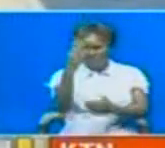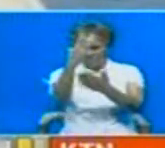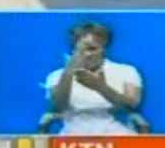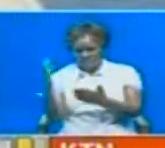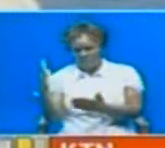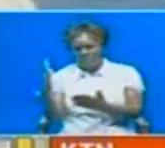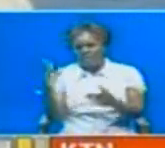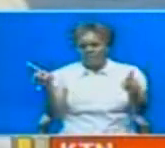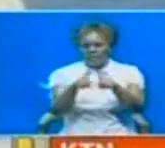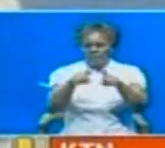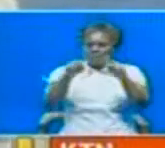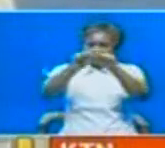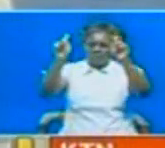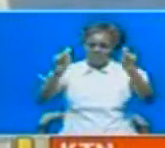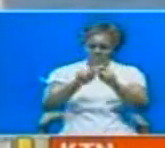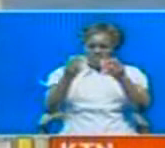imebaki na